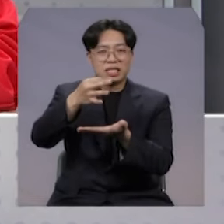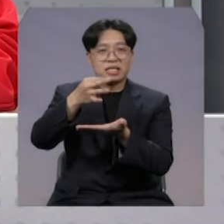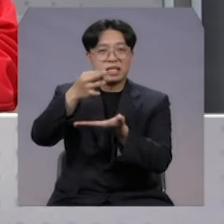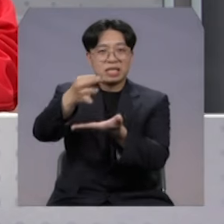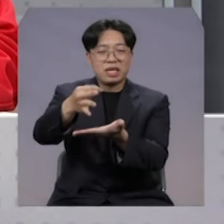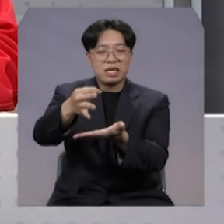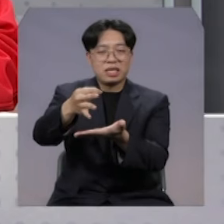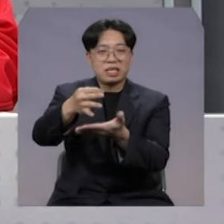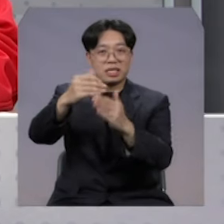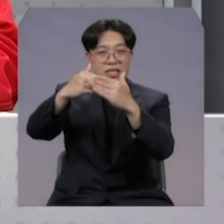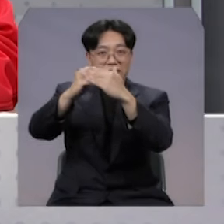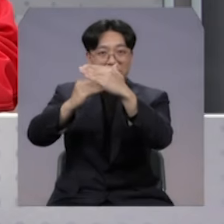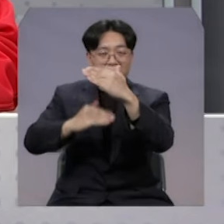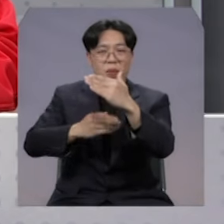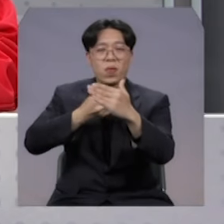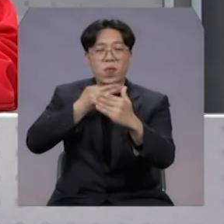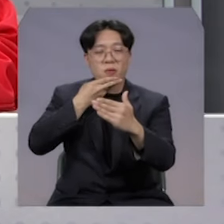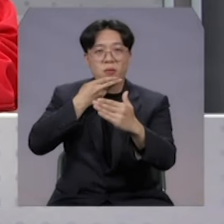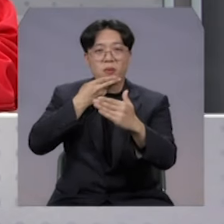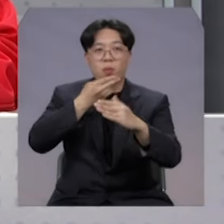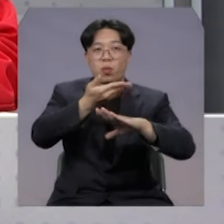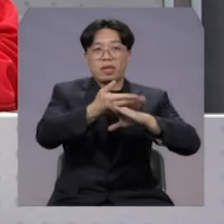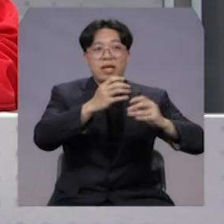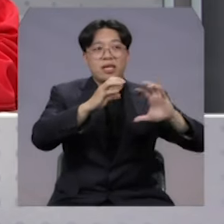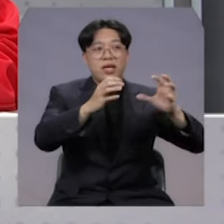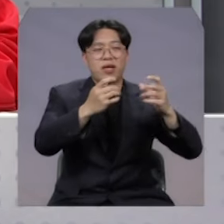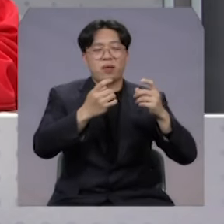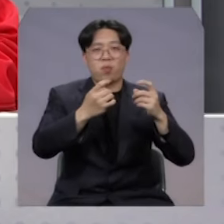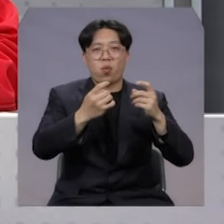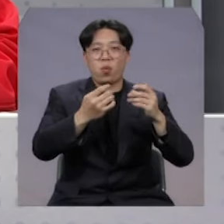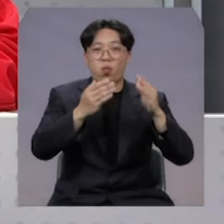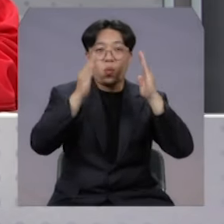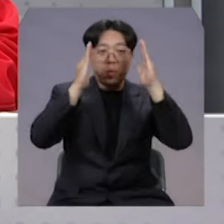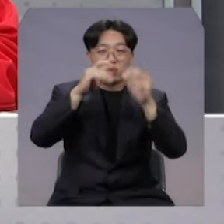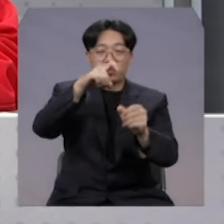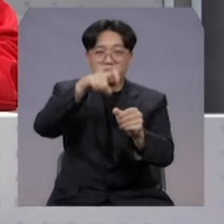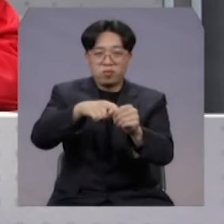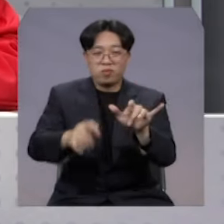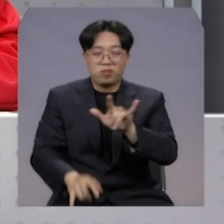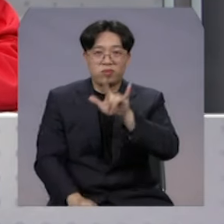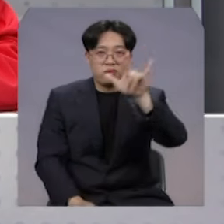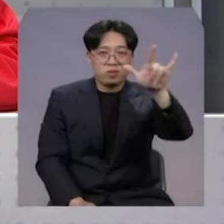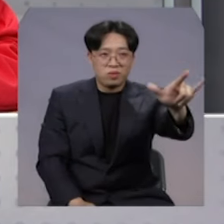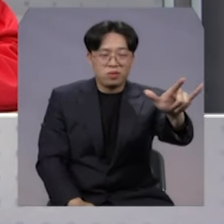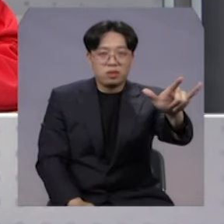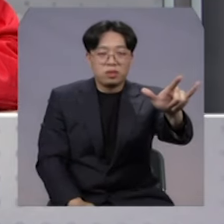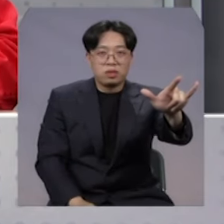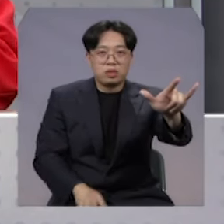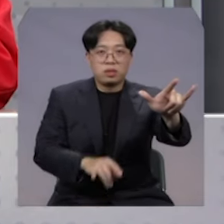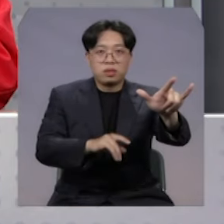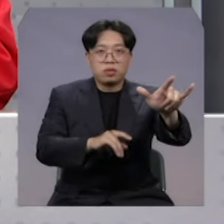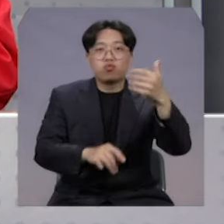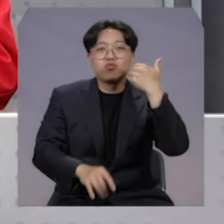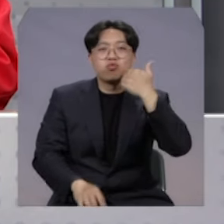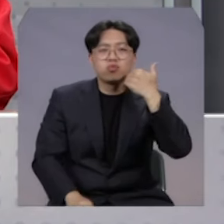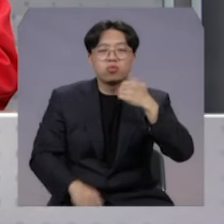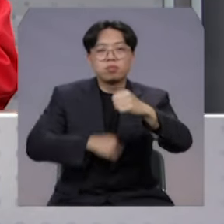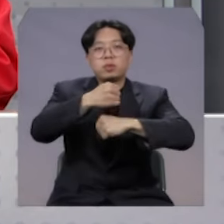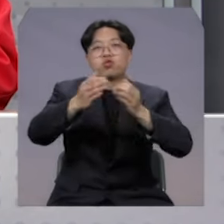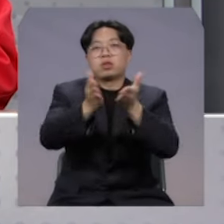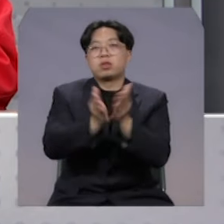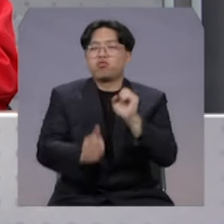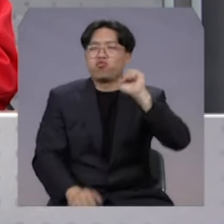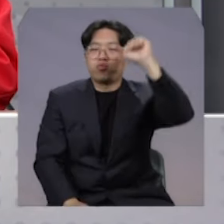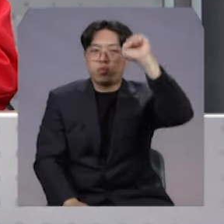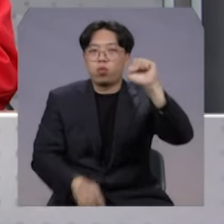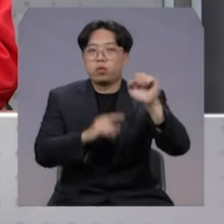없고 버젓이 유학을 가고 서민들의 눈높이는 한참 벗어난 이러한 민주당의 후보의 행태에 대하여 일반 시민들은